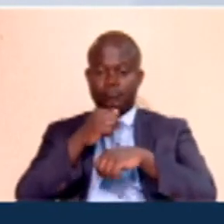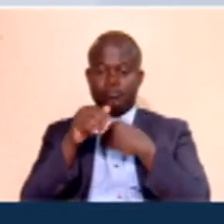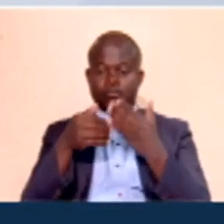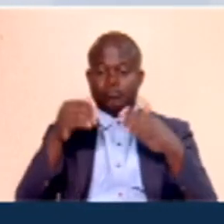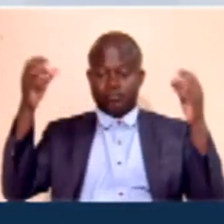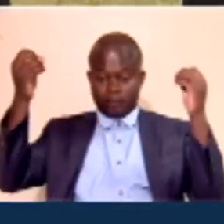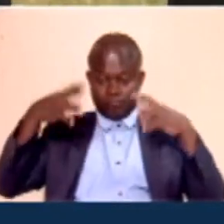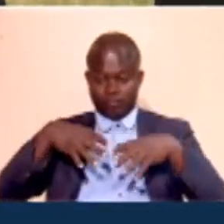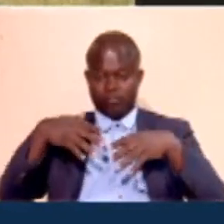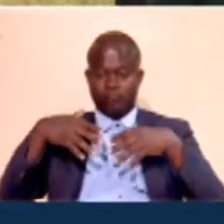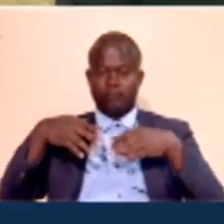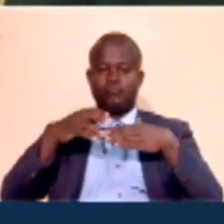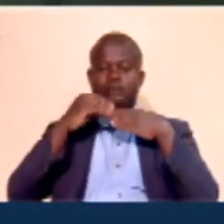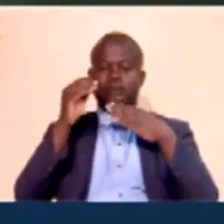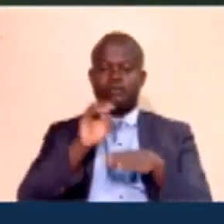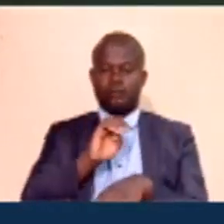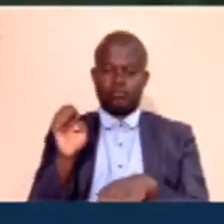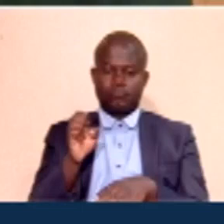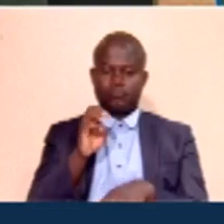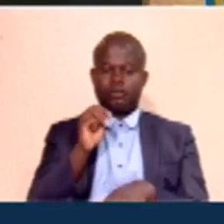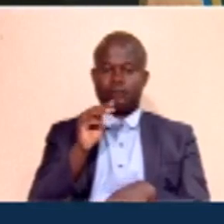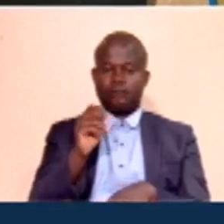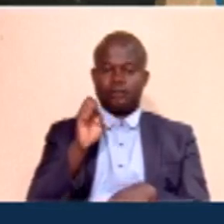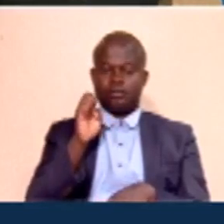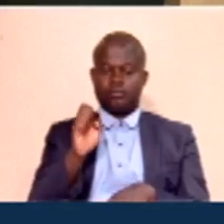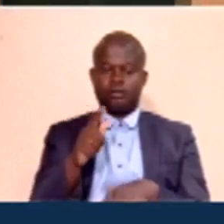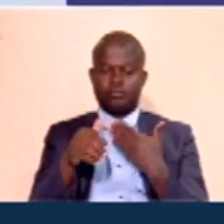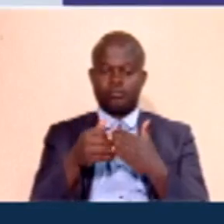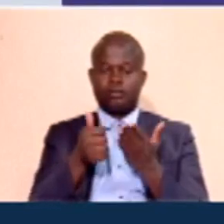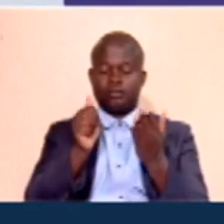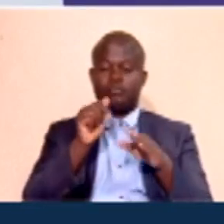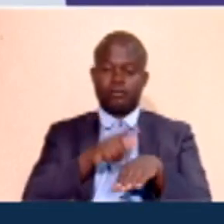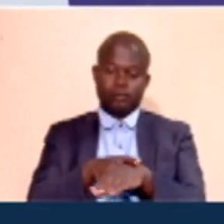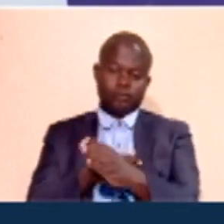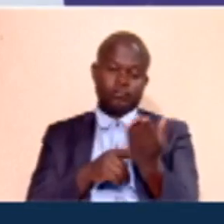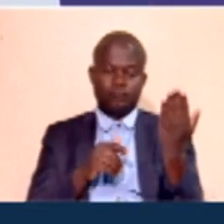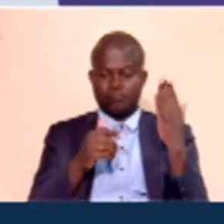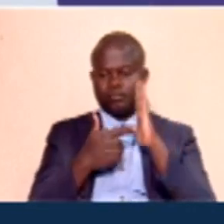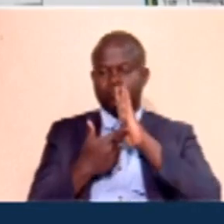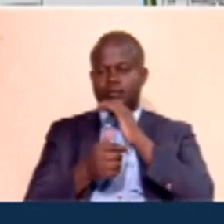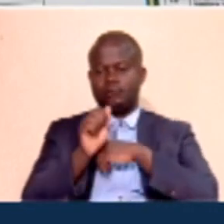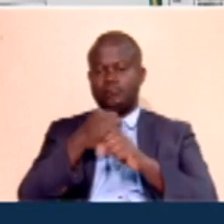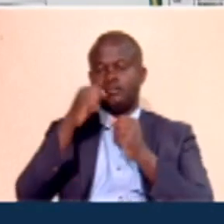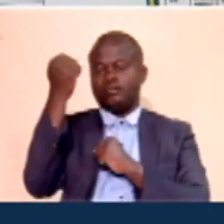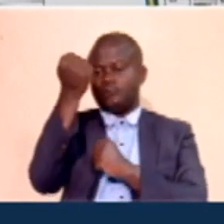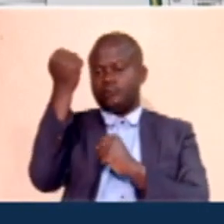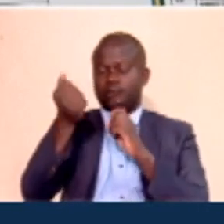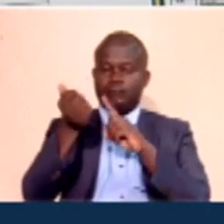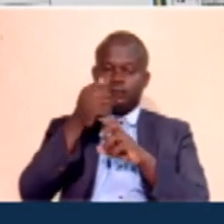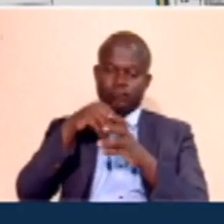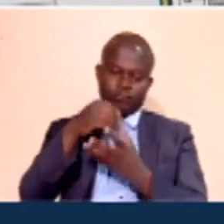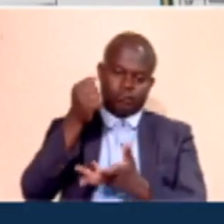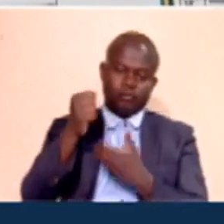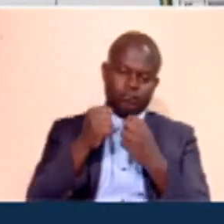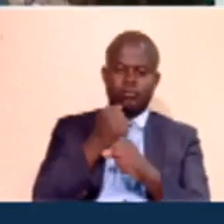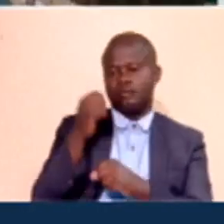ku mugaragaro na guverineri w'intara y'Iburasirazuba Emmanuel Gasana, uyu akaba ari nawo mwanya akarere ka Nyagatare kagaragaje ibikorwa by'imihigo byagezweho mu ngengo y'imari